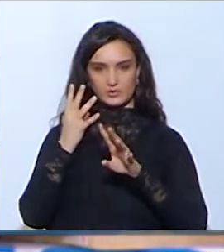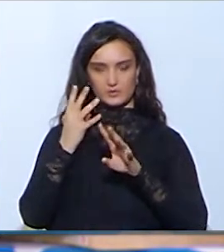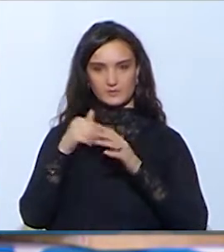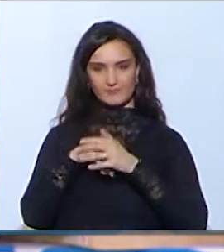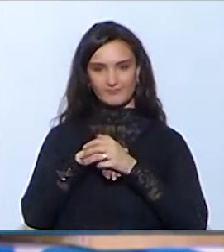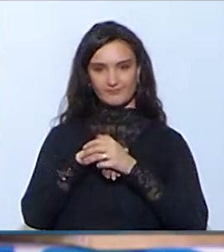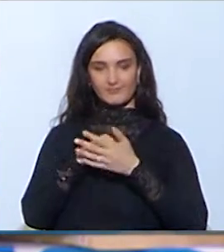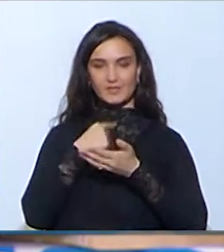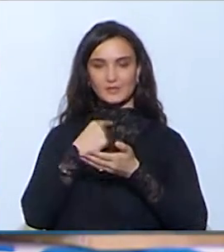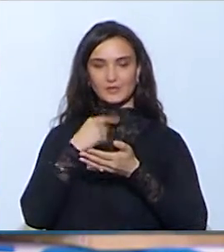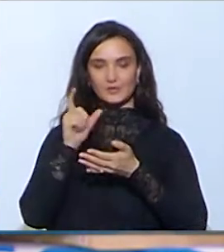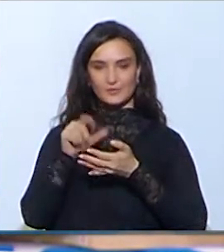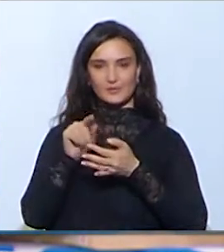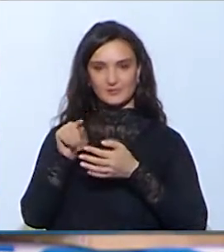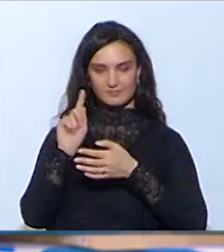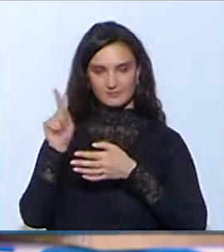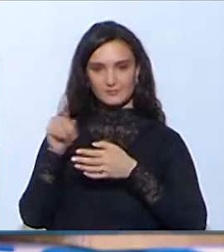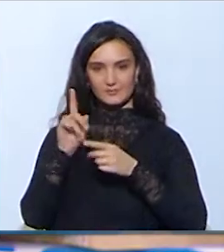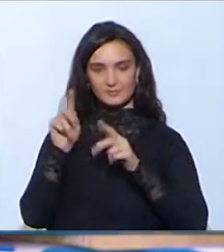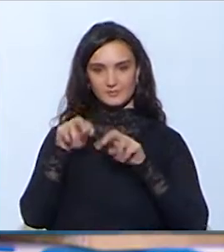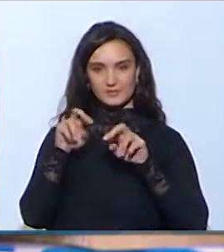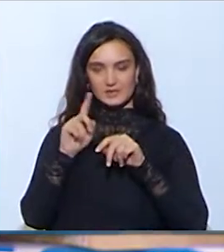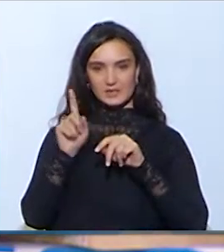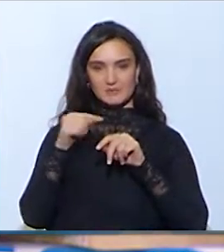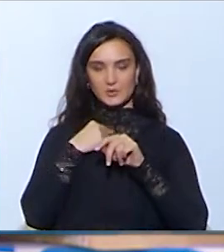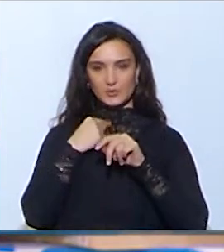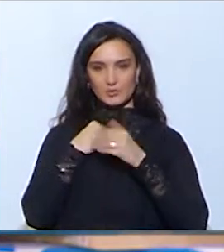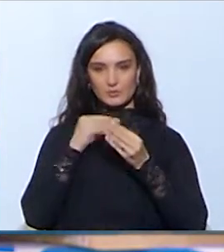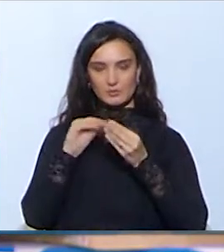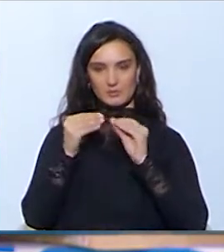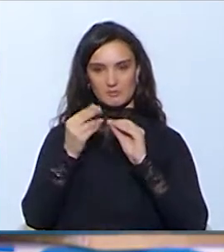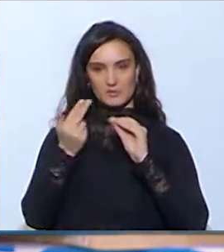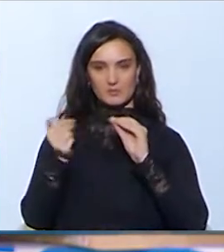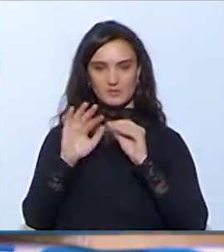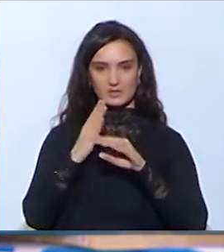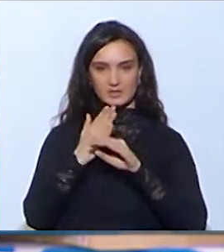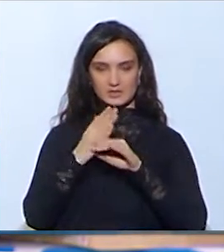ვუშვებ ენდოკრინოლოგთან, რომ მან გაარკვიოს, რაიმე ენდოკრინული პრობლემა